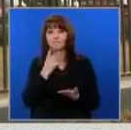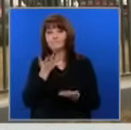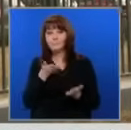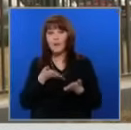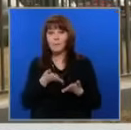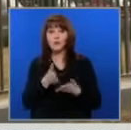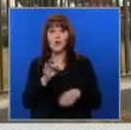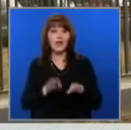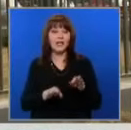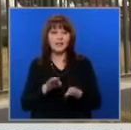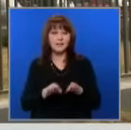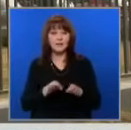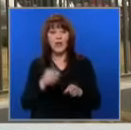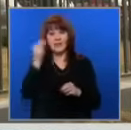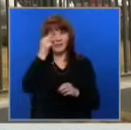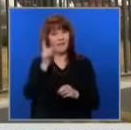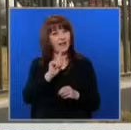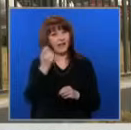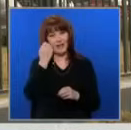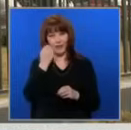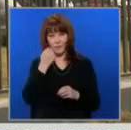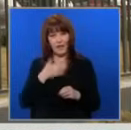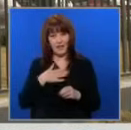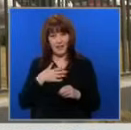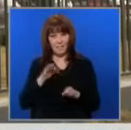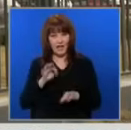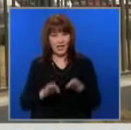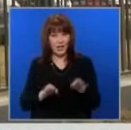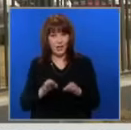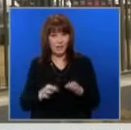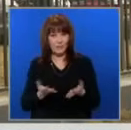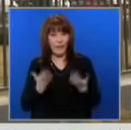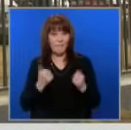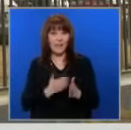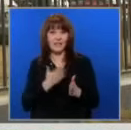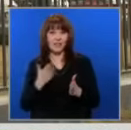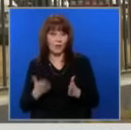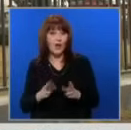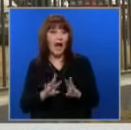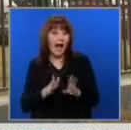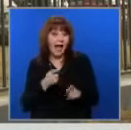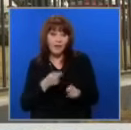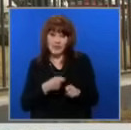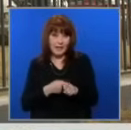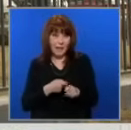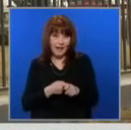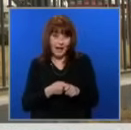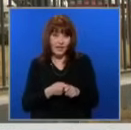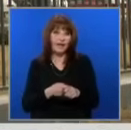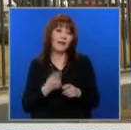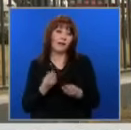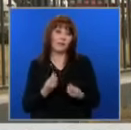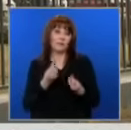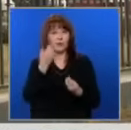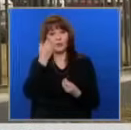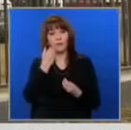не е добре да има предсрочни избори, но ако ще се правят такива, защото те са неименуеми и неизбежни, тогава е най-добре да